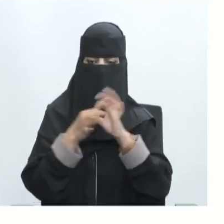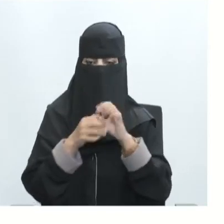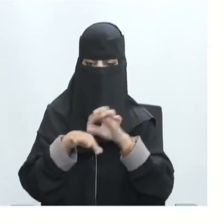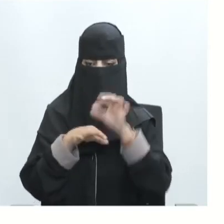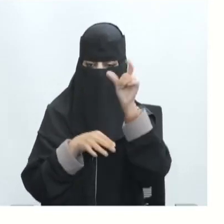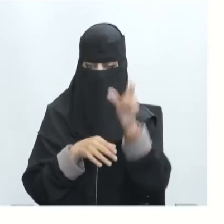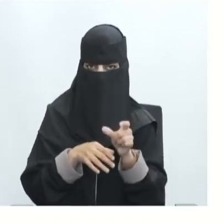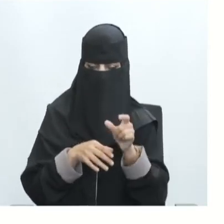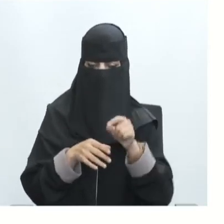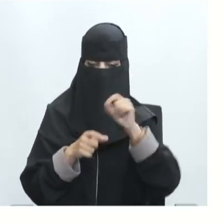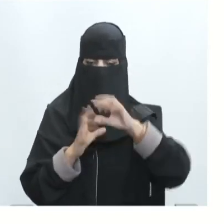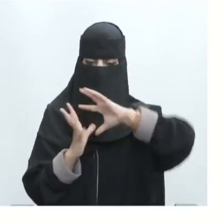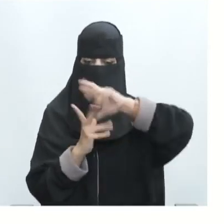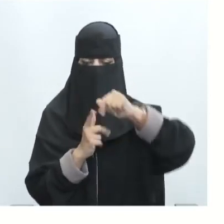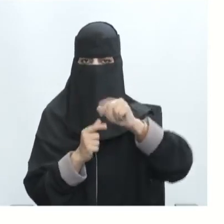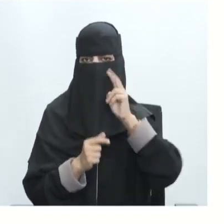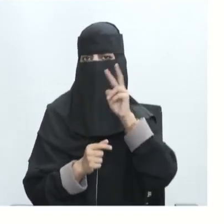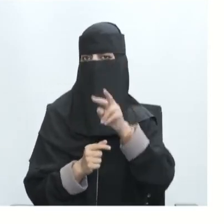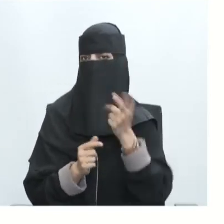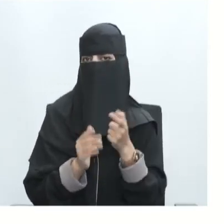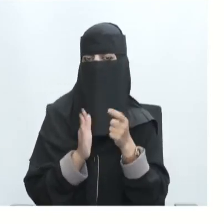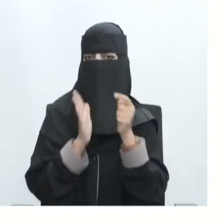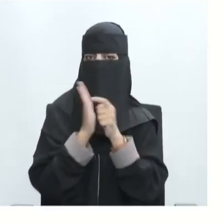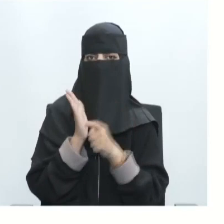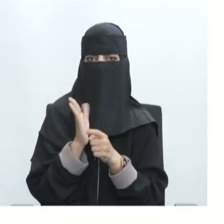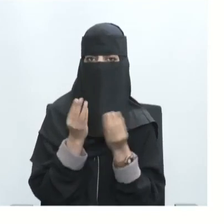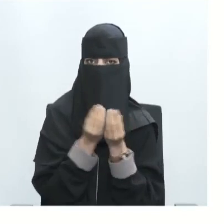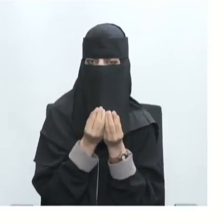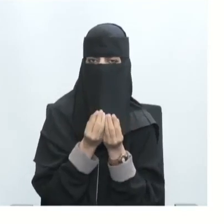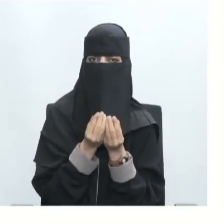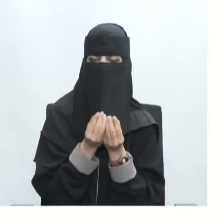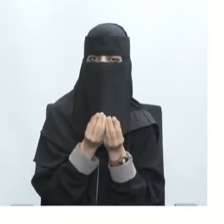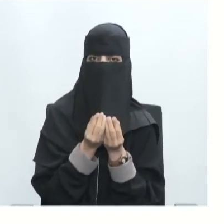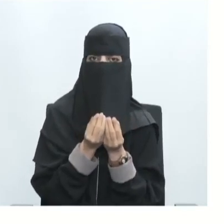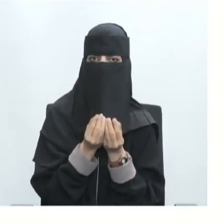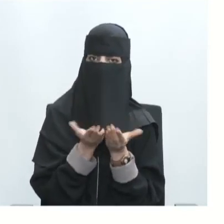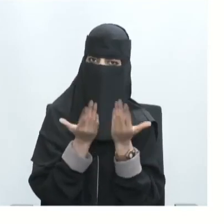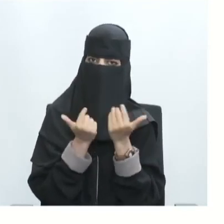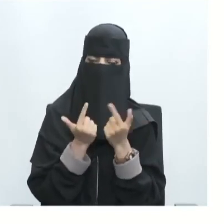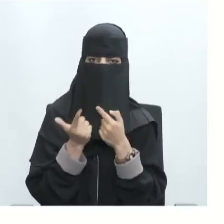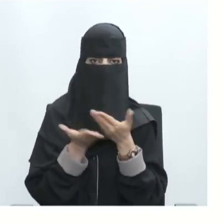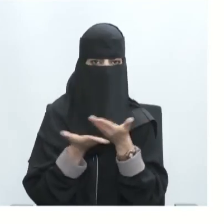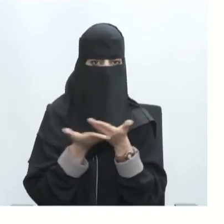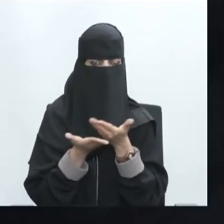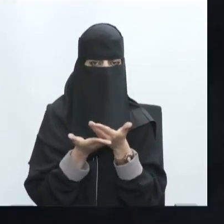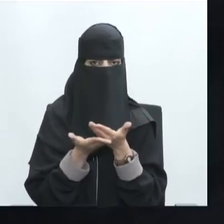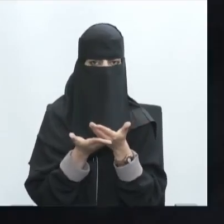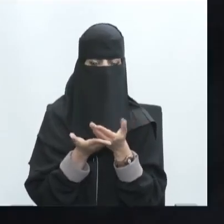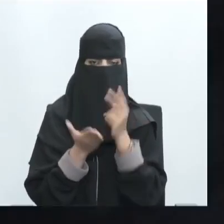من وجهه علميه نظريا وعلميا دعونا نتكلم